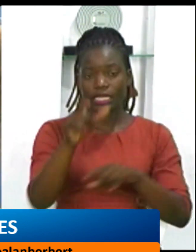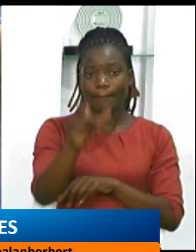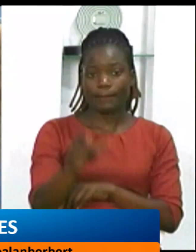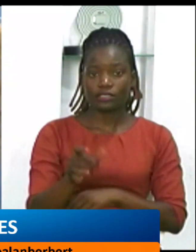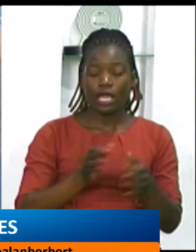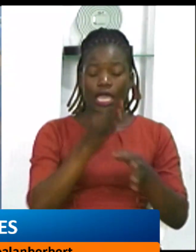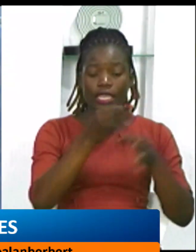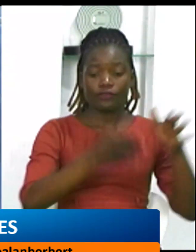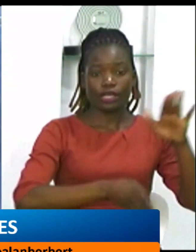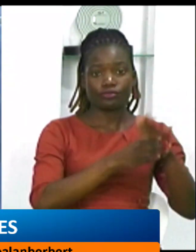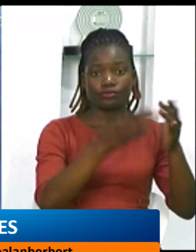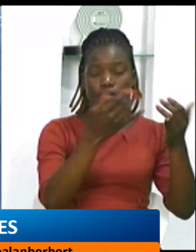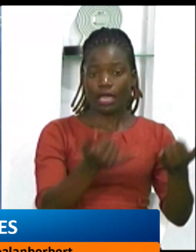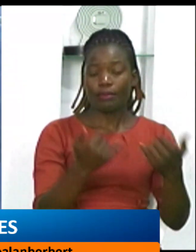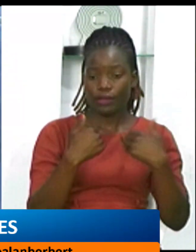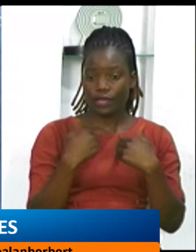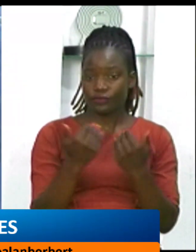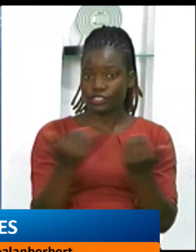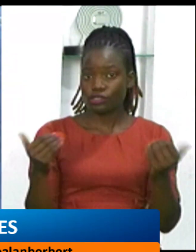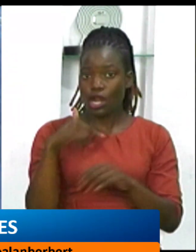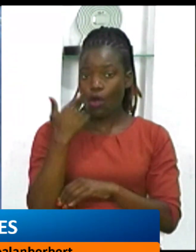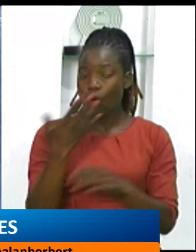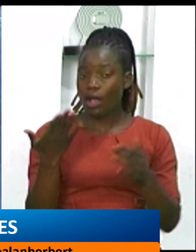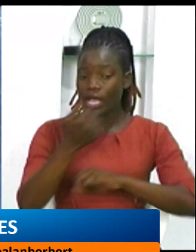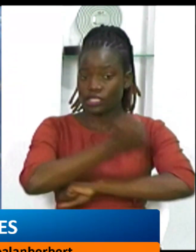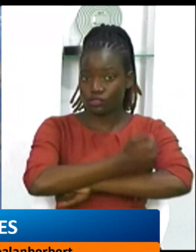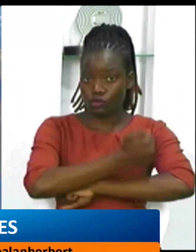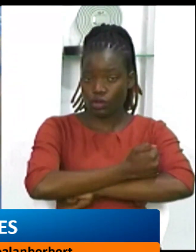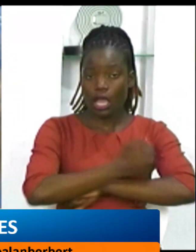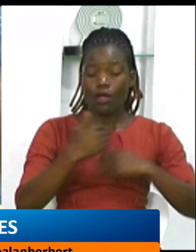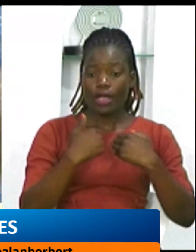Tukivurushwa hapa, tuko na watoto wetu wako kwa mashule. Tuko na